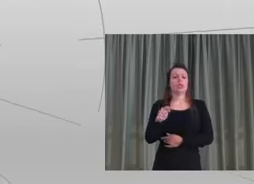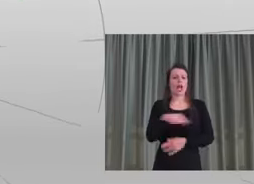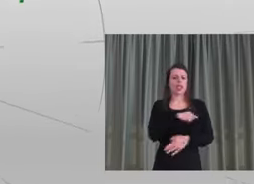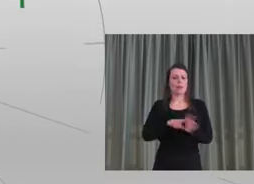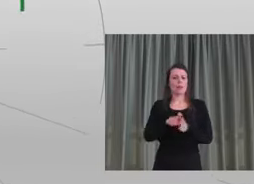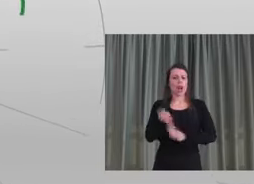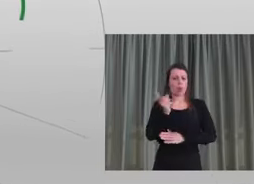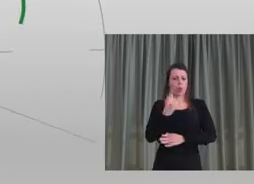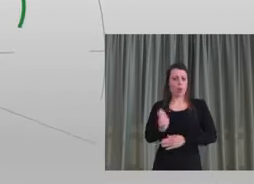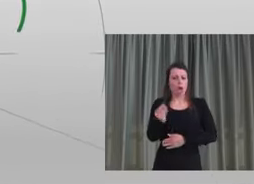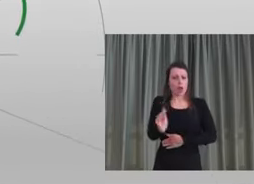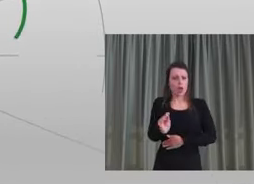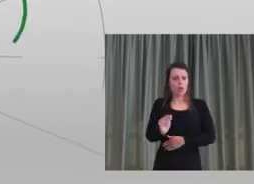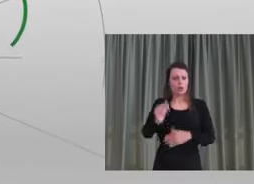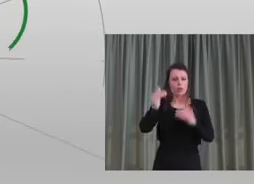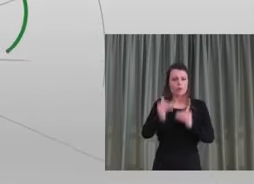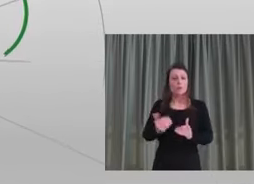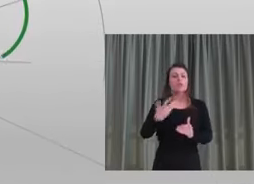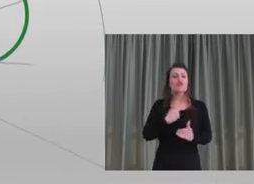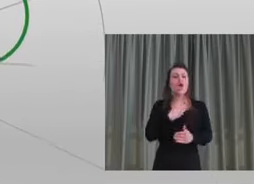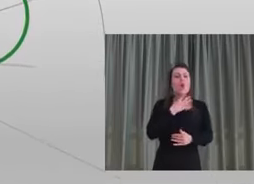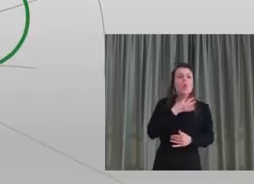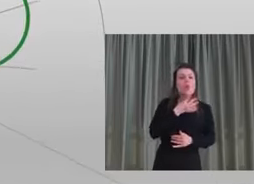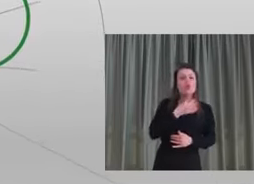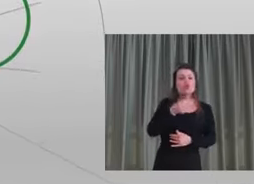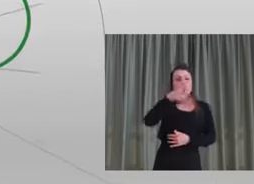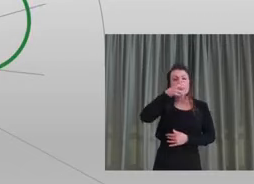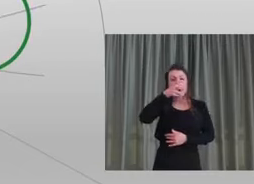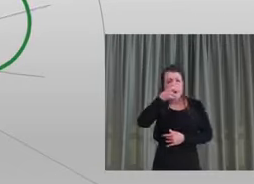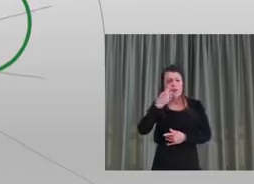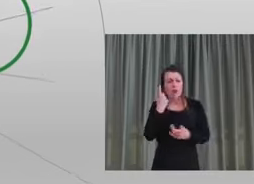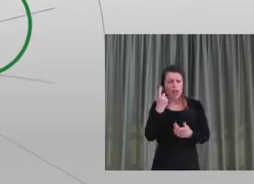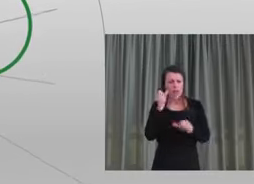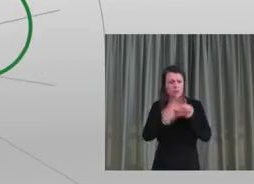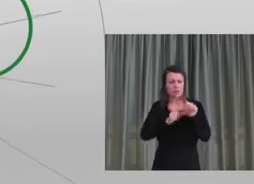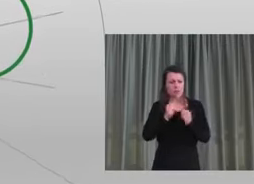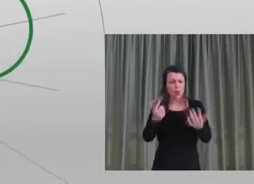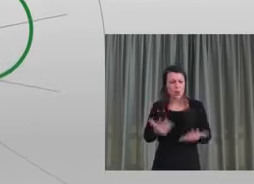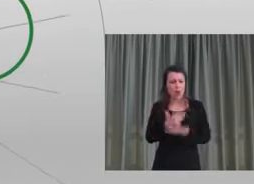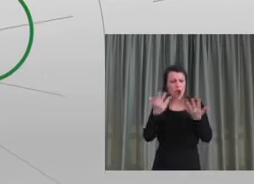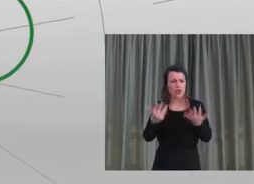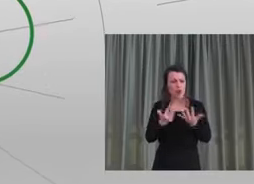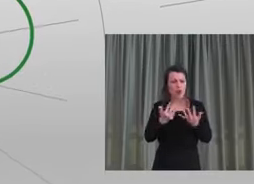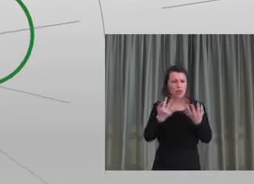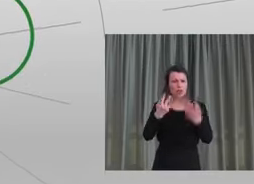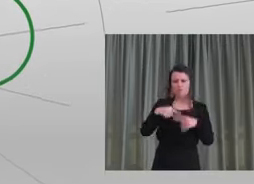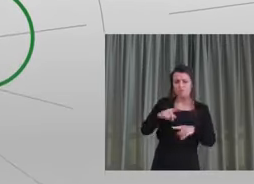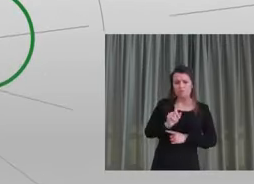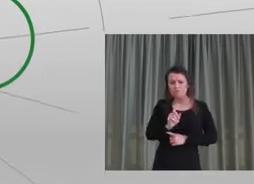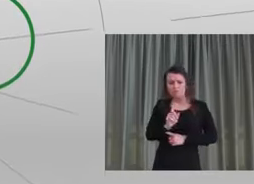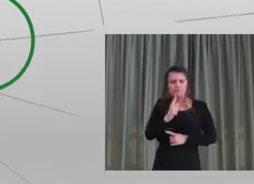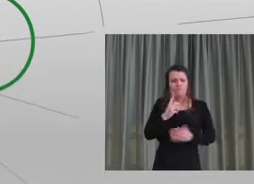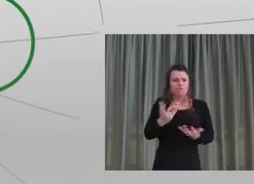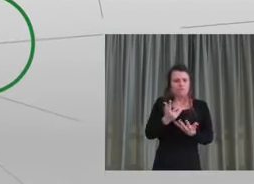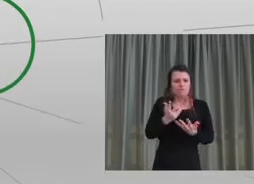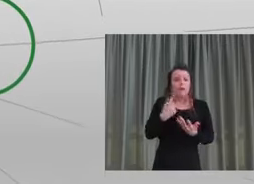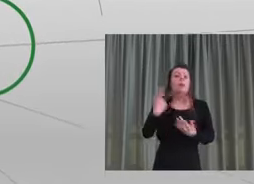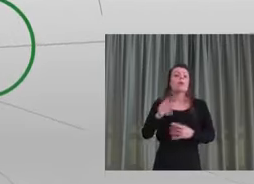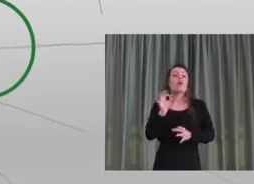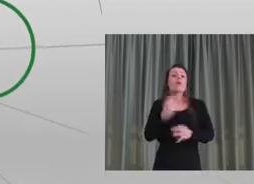gusto e olfatto alterati perché questi sono alcuni dei sintomi dei dei sintomi della malattia